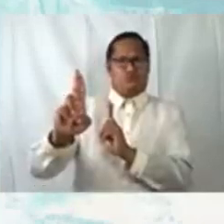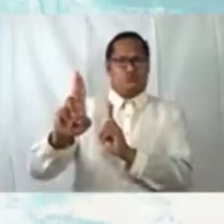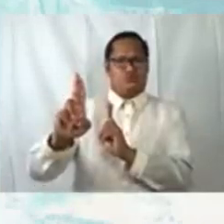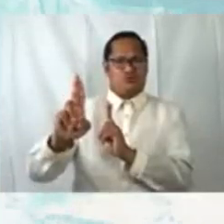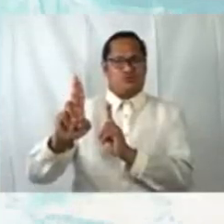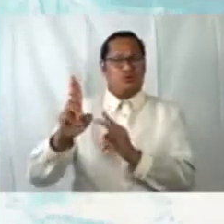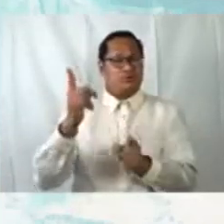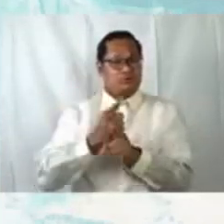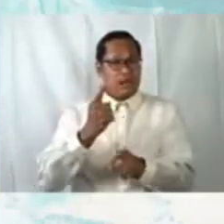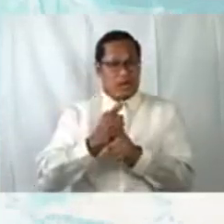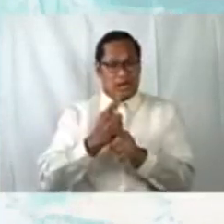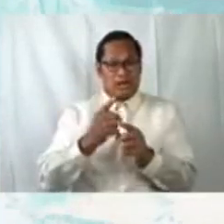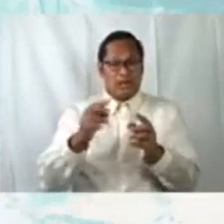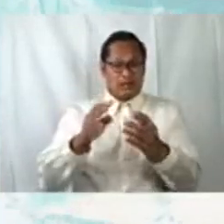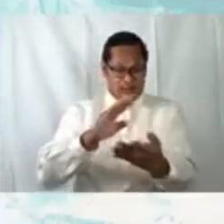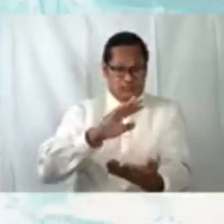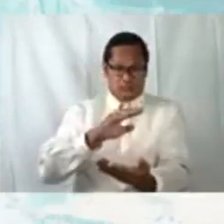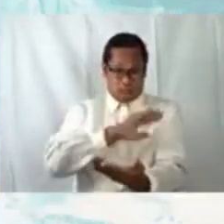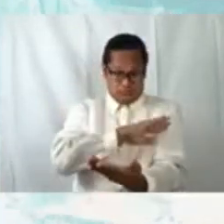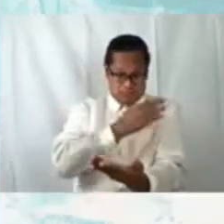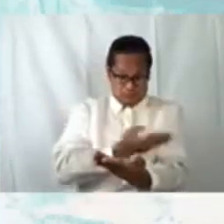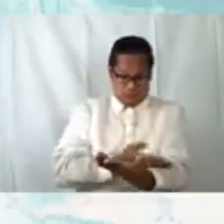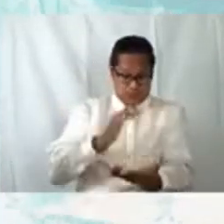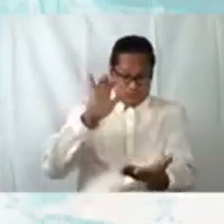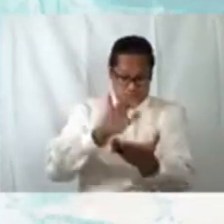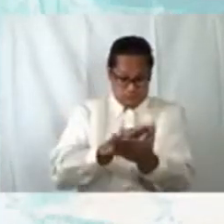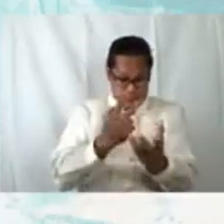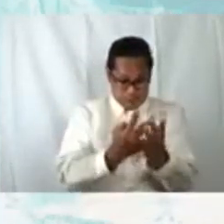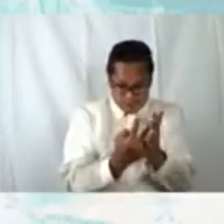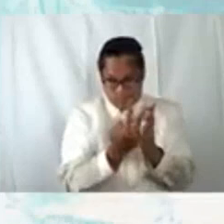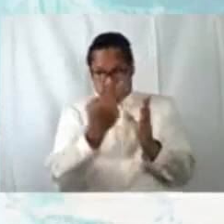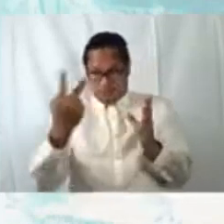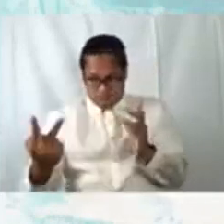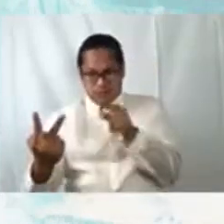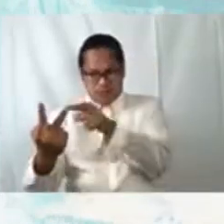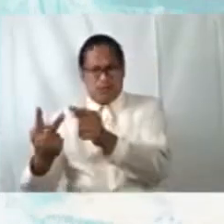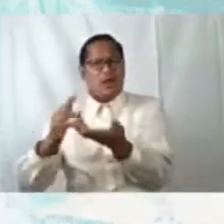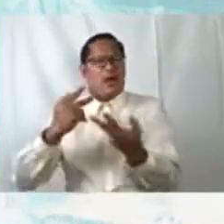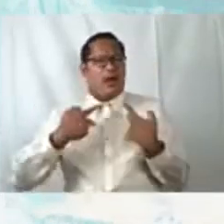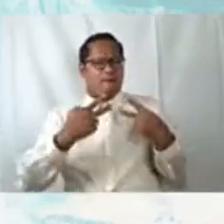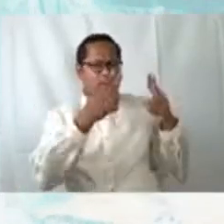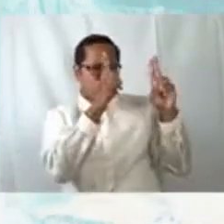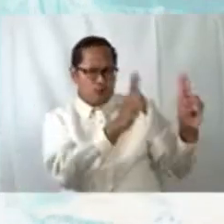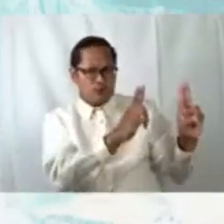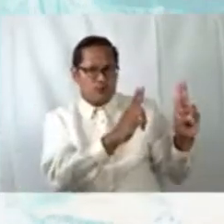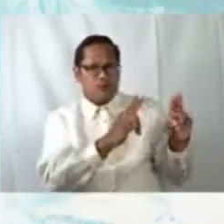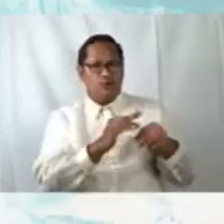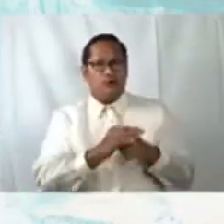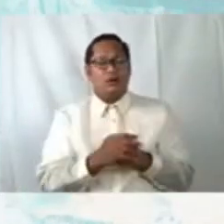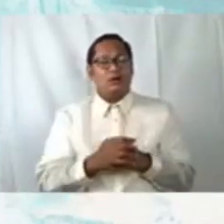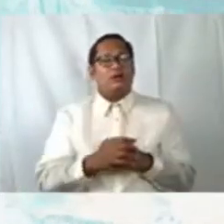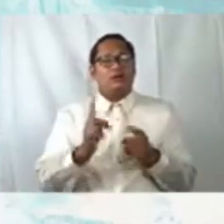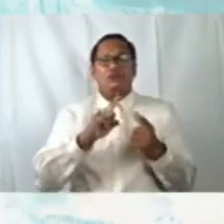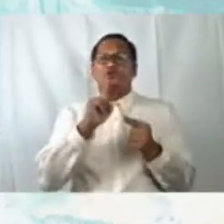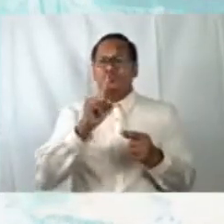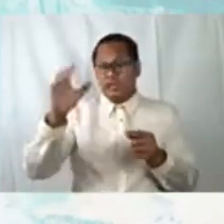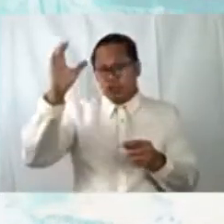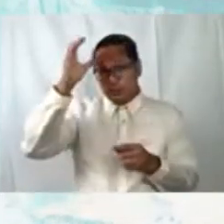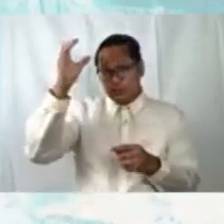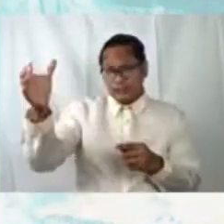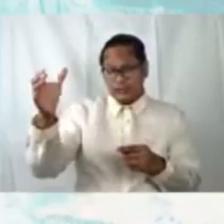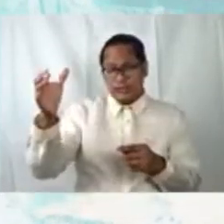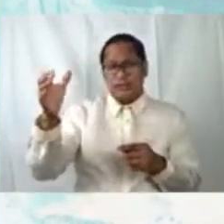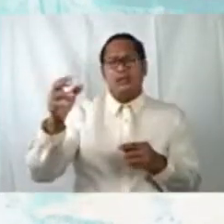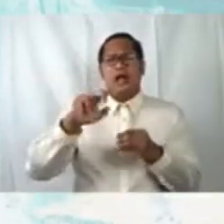Oh? Gayon din, kapag ka ikaw ay isang, kasi yung konsepto talaga, diba,